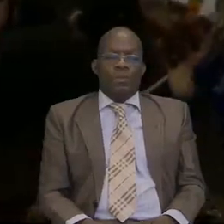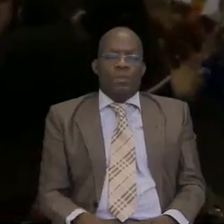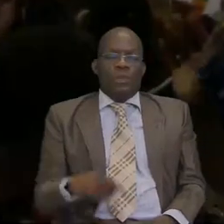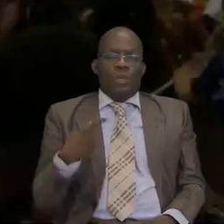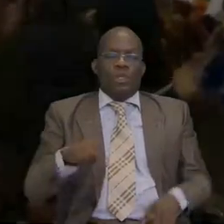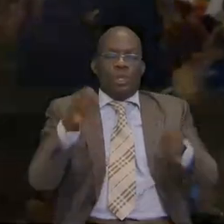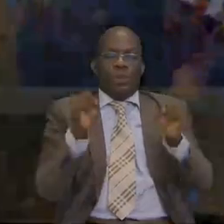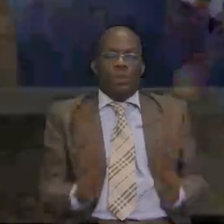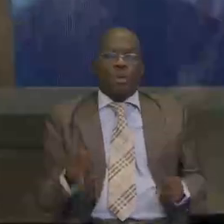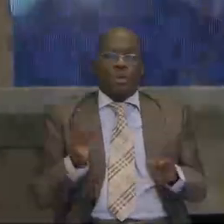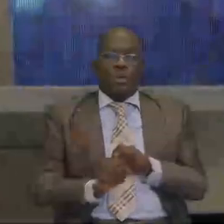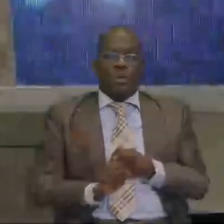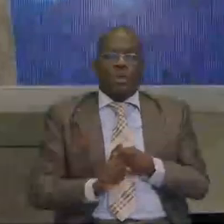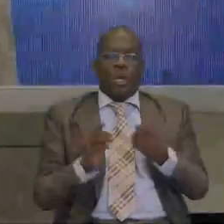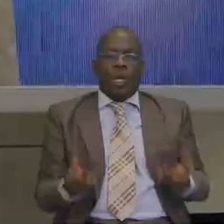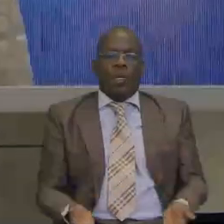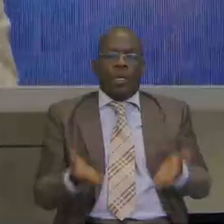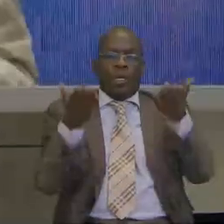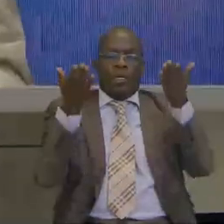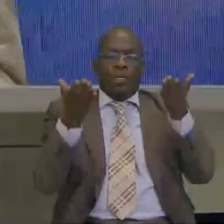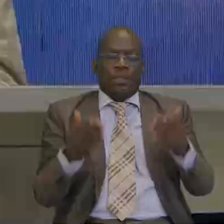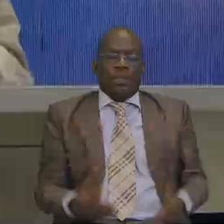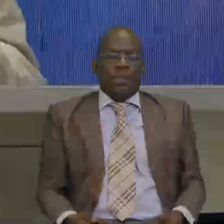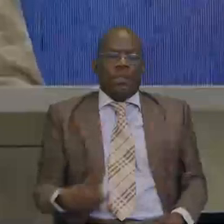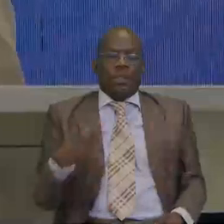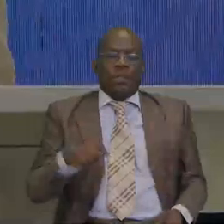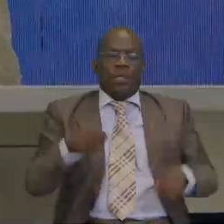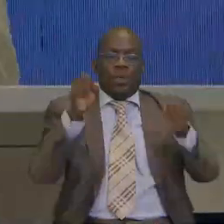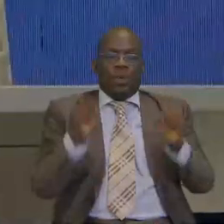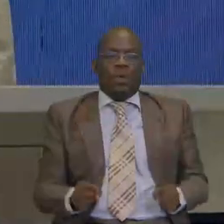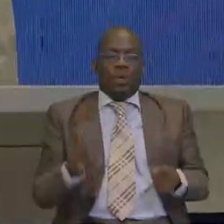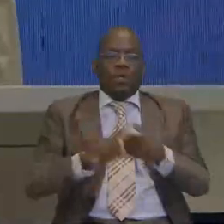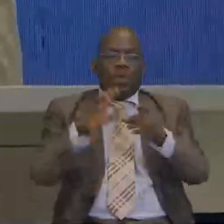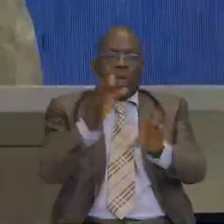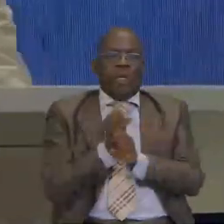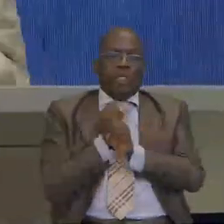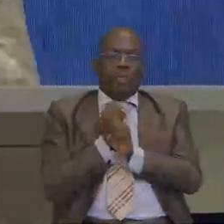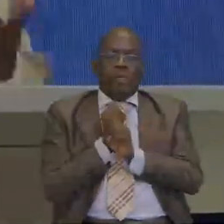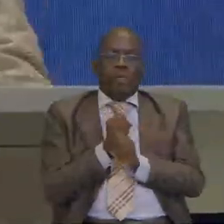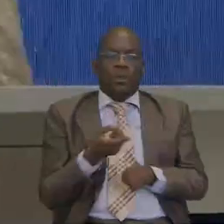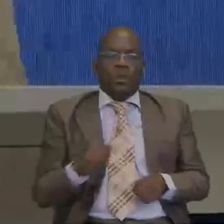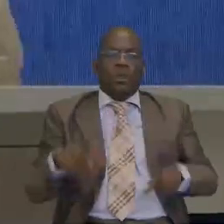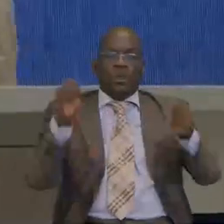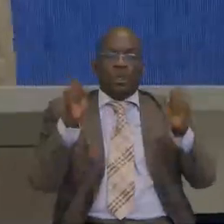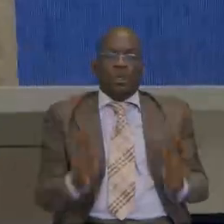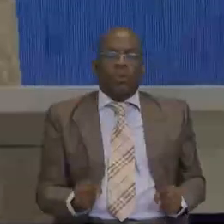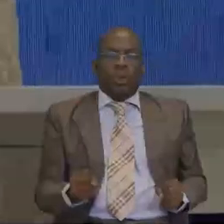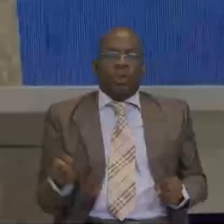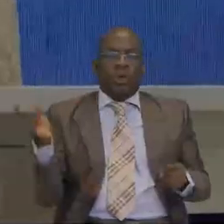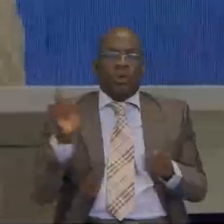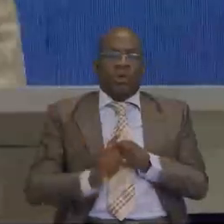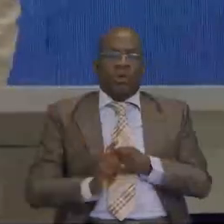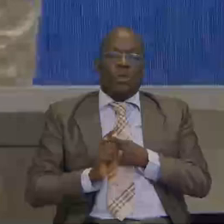La puissance pour se lever, la puissance pour réaliser, la puissance